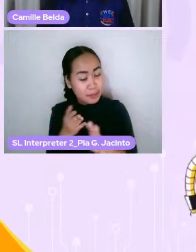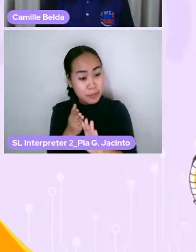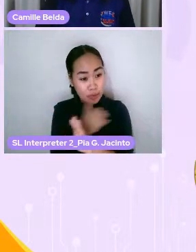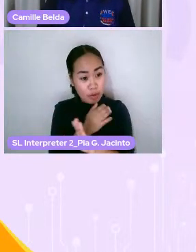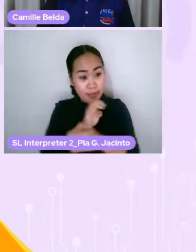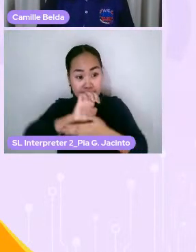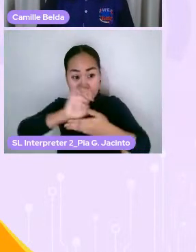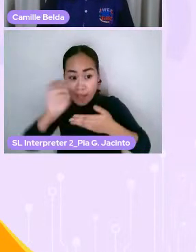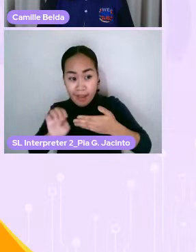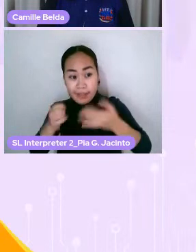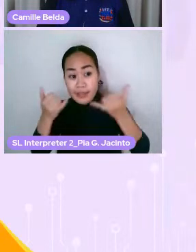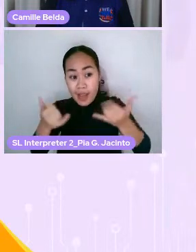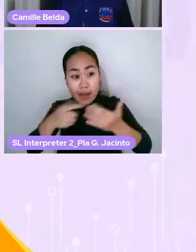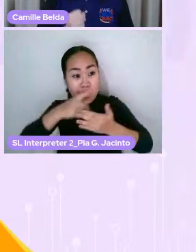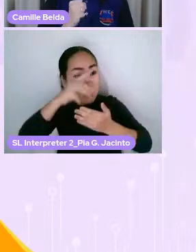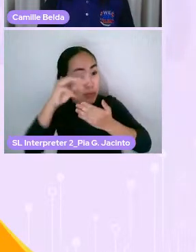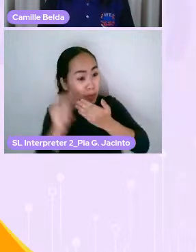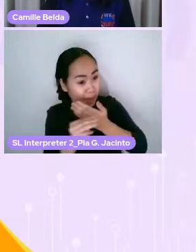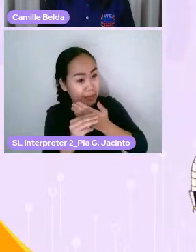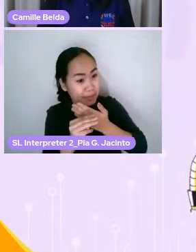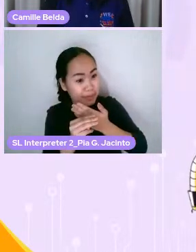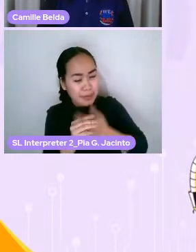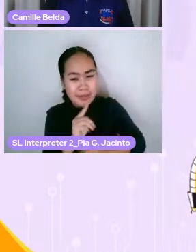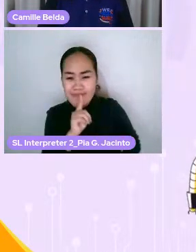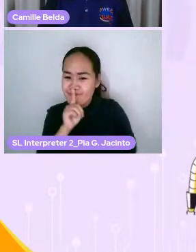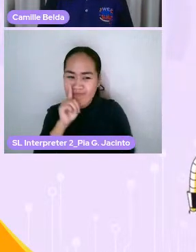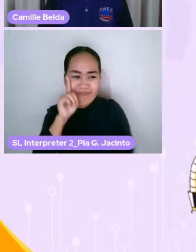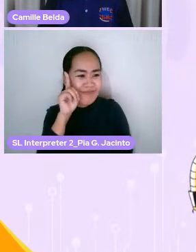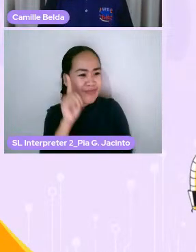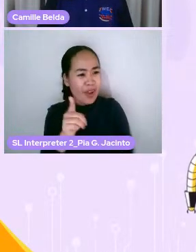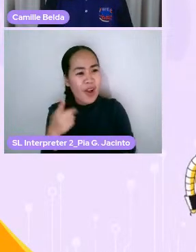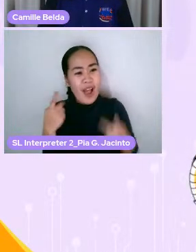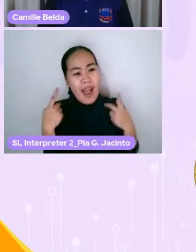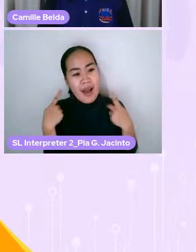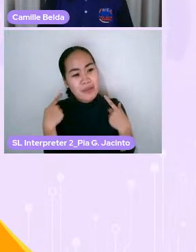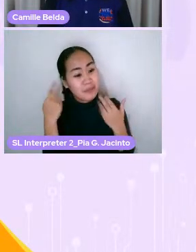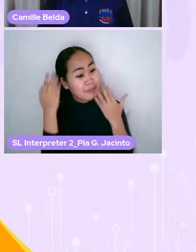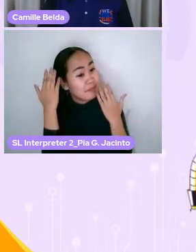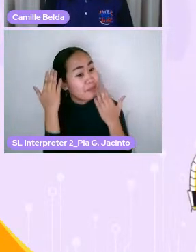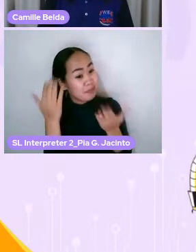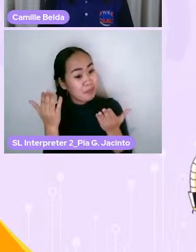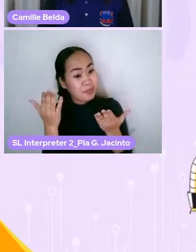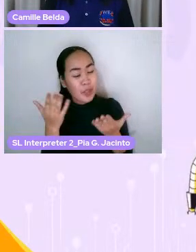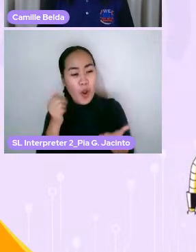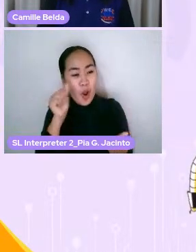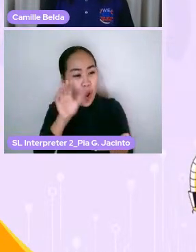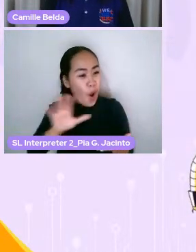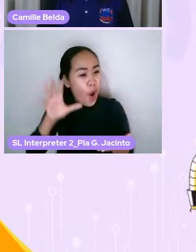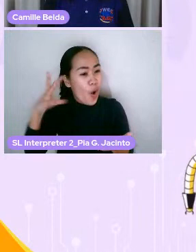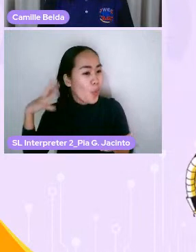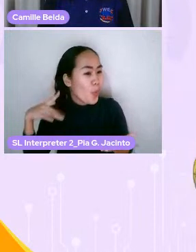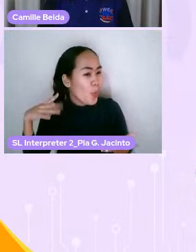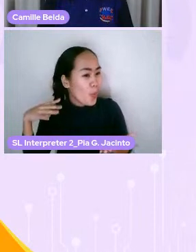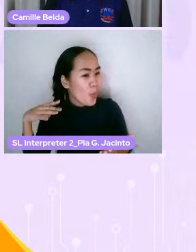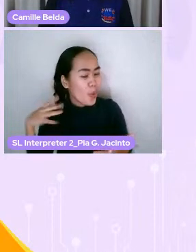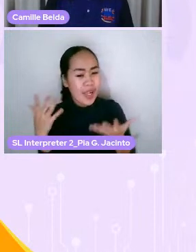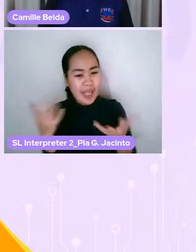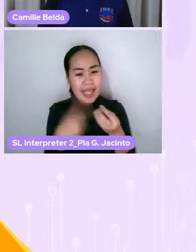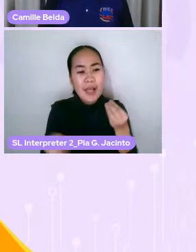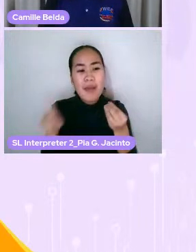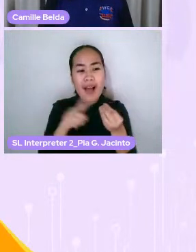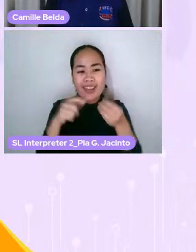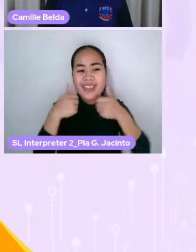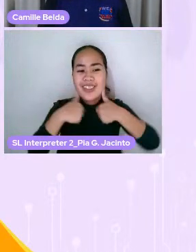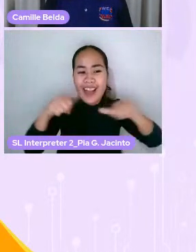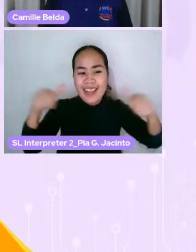tapusin ang programa ngayong hapon, aba, syempre, narito na ang inaabangan ng marami sa atin, ang pag-aanunsyo ng